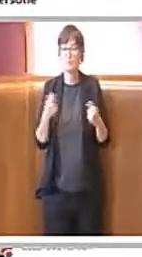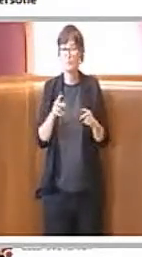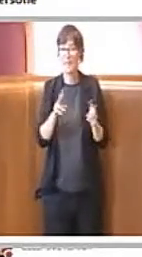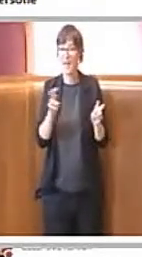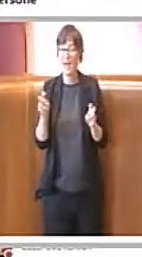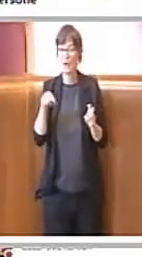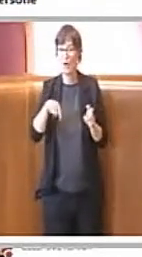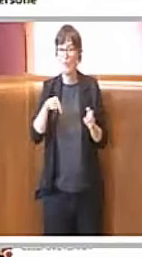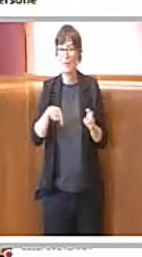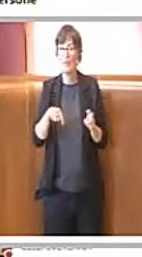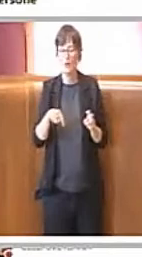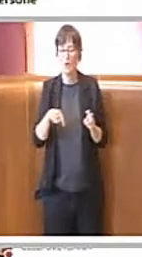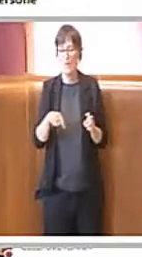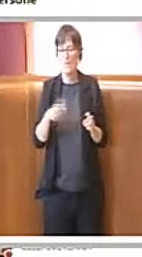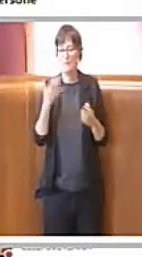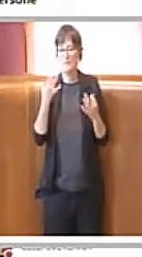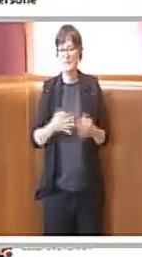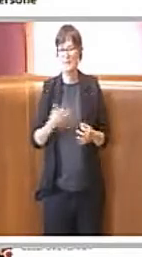essere